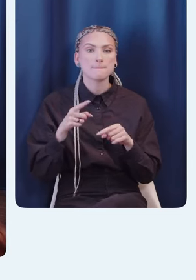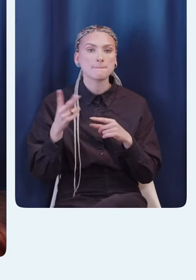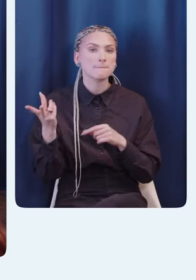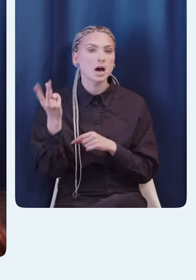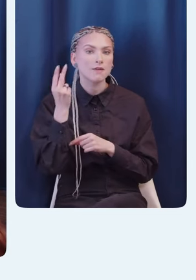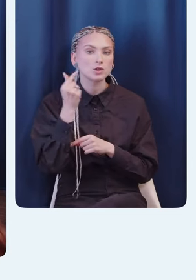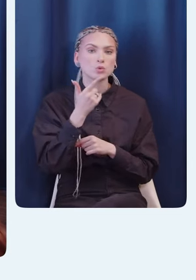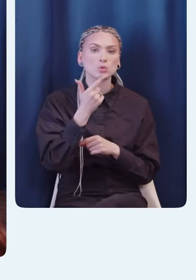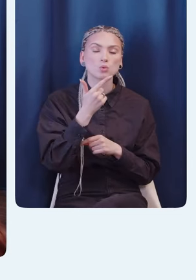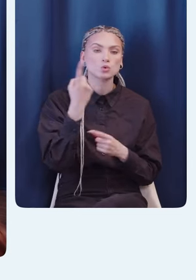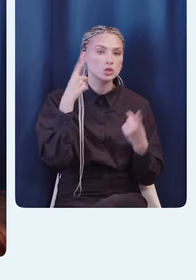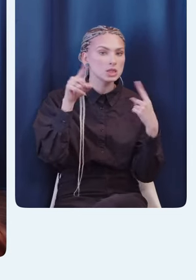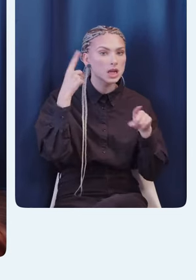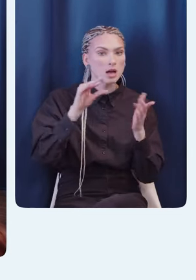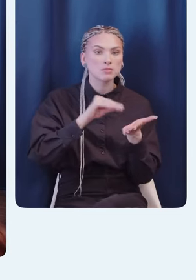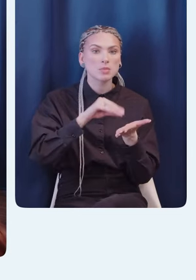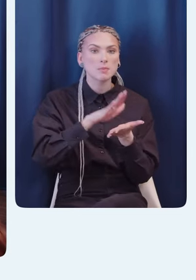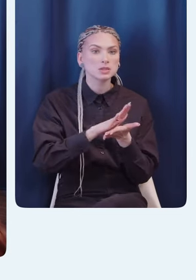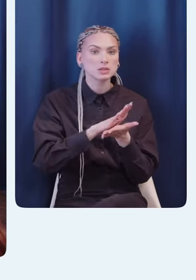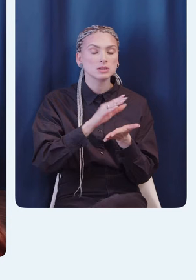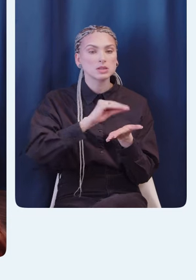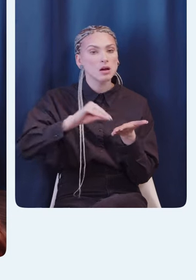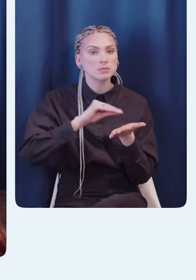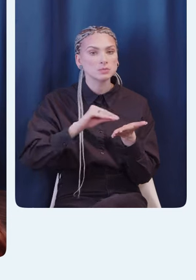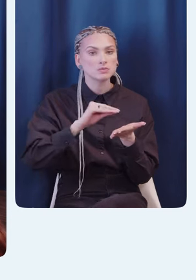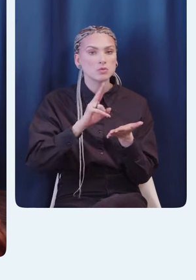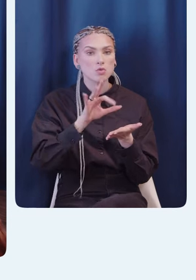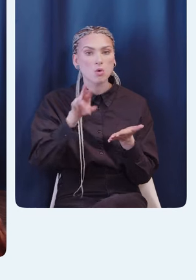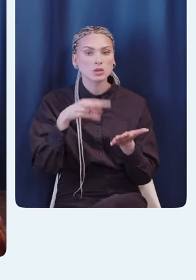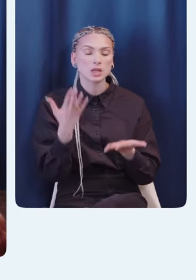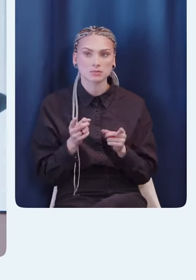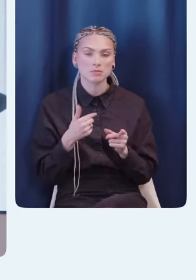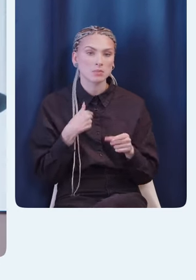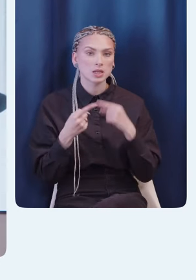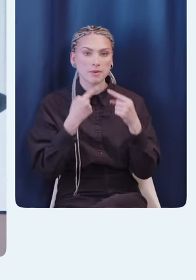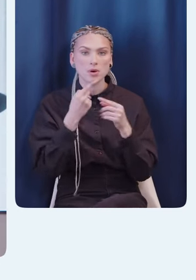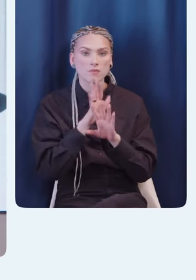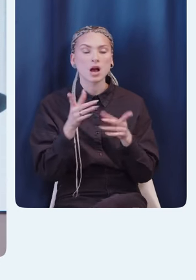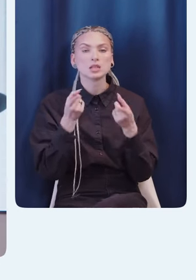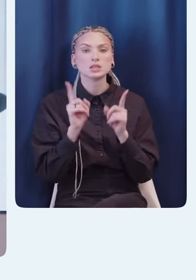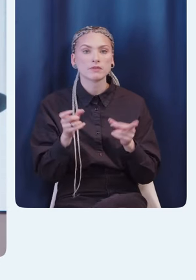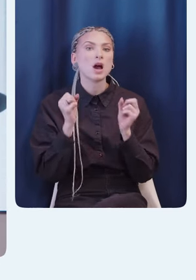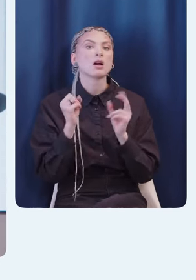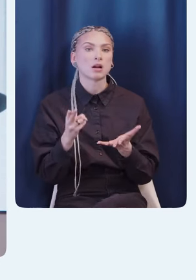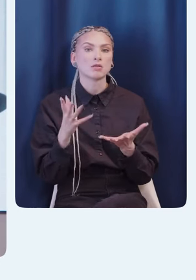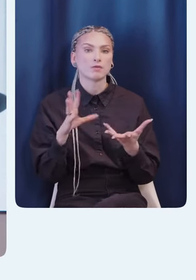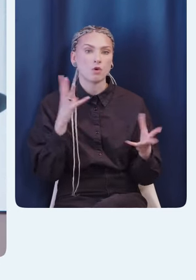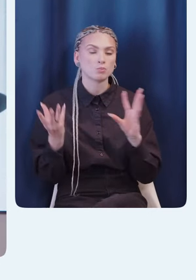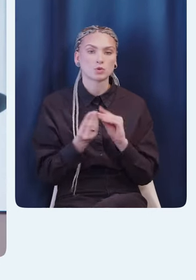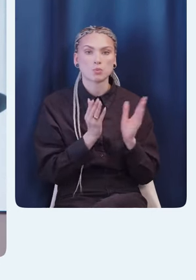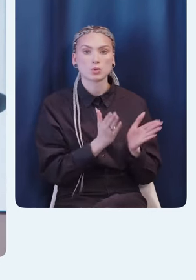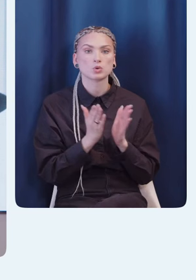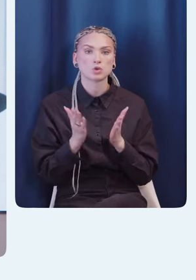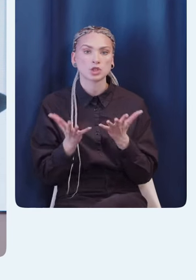на груминге или дизайнер прописывает в макетах? От Марины Полтановой. А как действительно происходит процесс